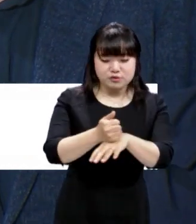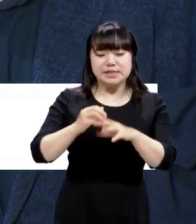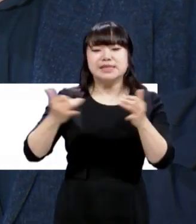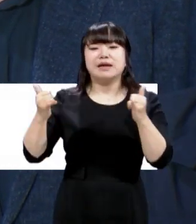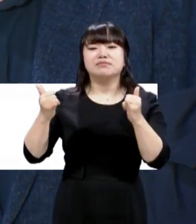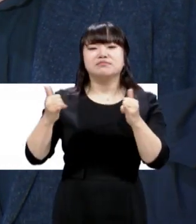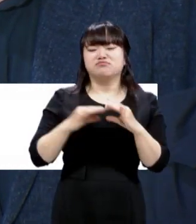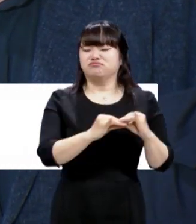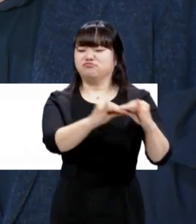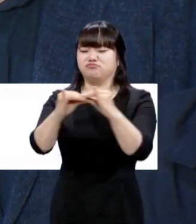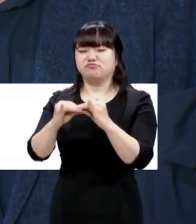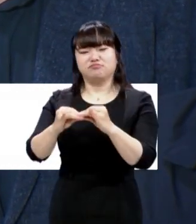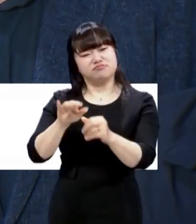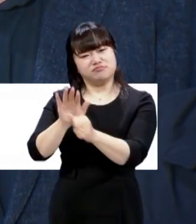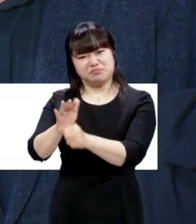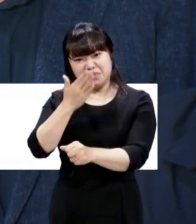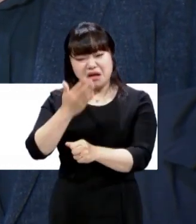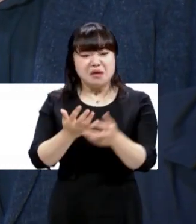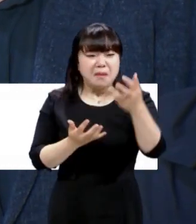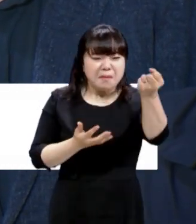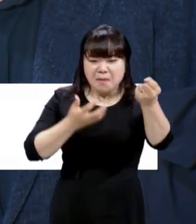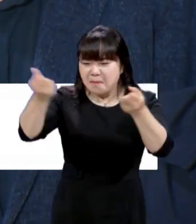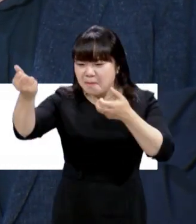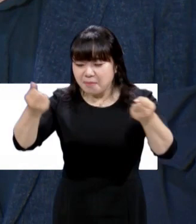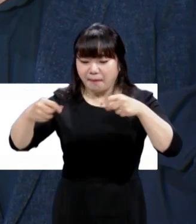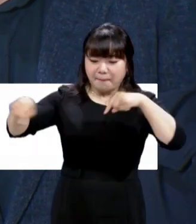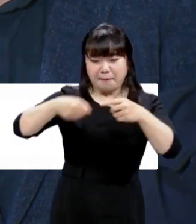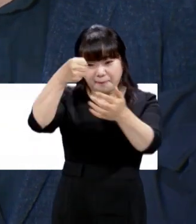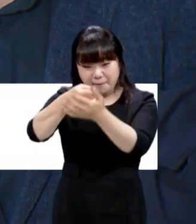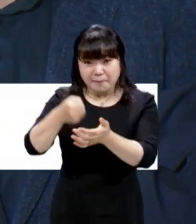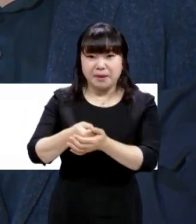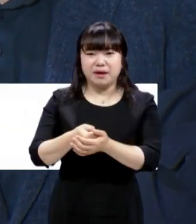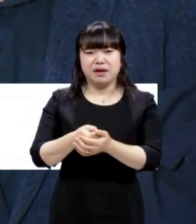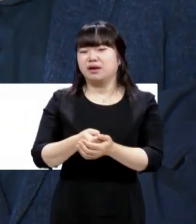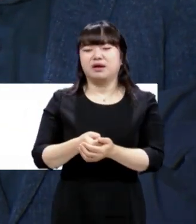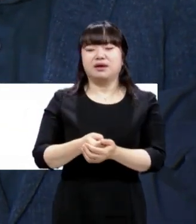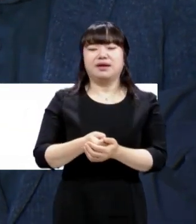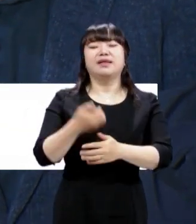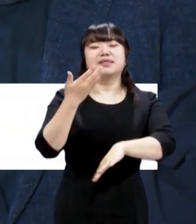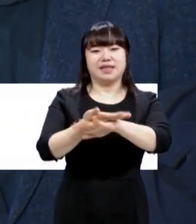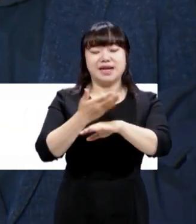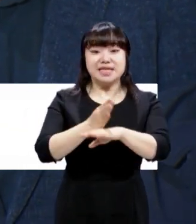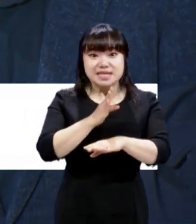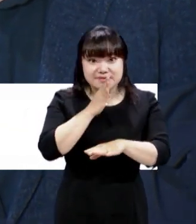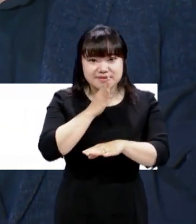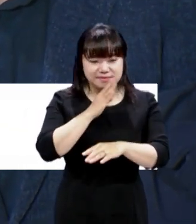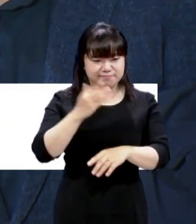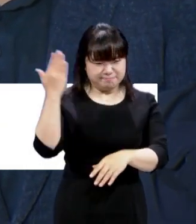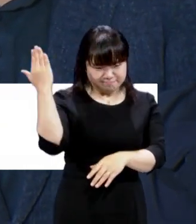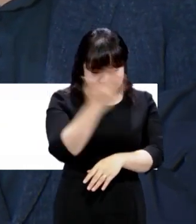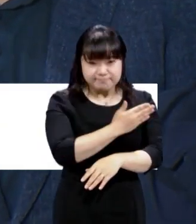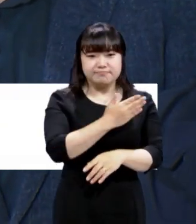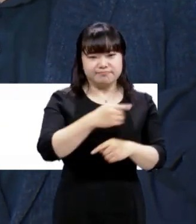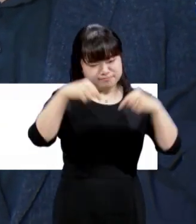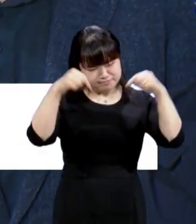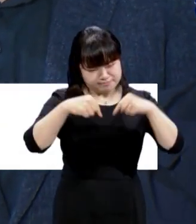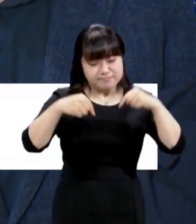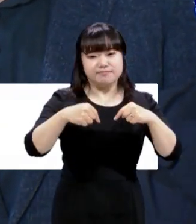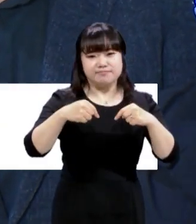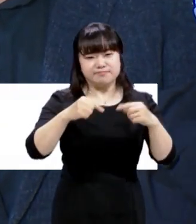일이 끼니 매각 해서 뭔가 부실한 국가가 의사결정을 한번 점검하는 계기가 됨으로써 국내 삶에